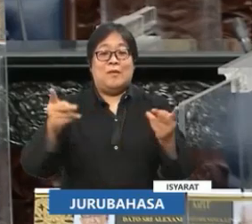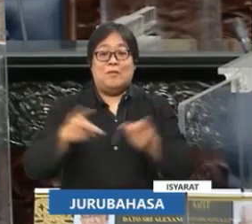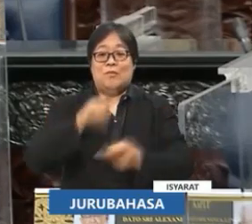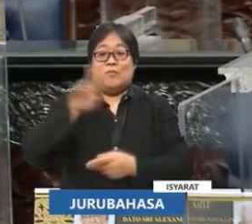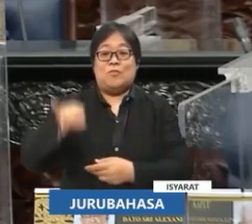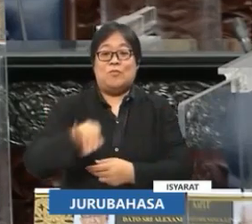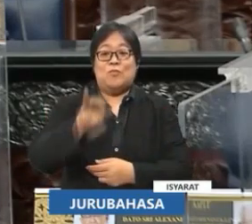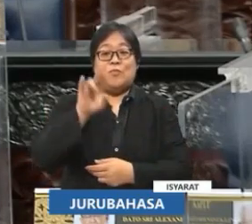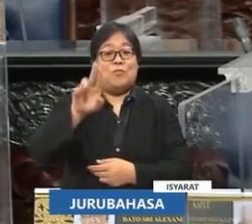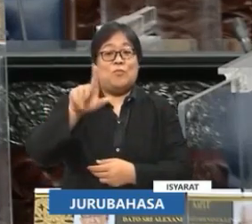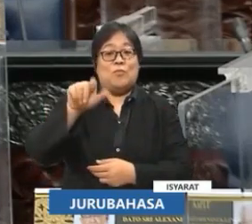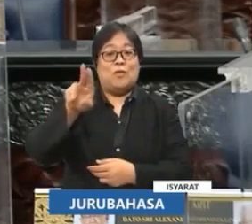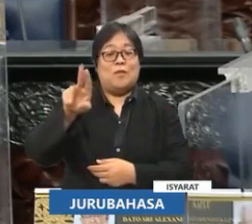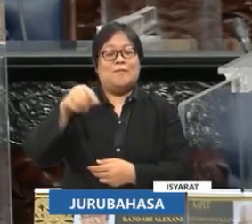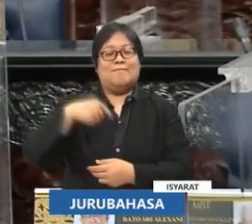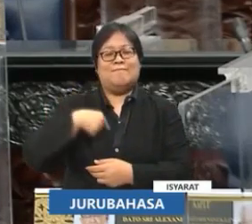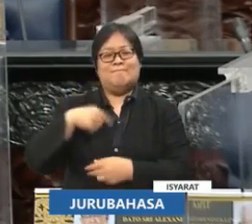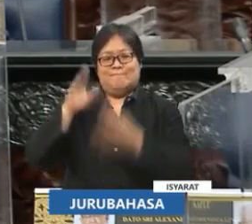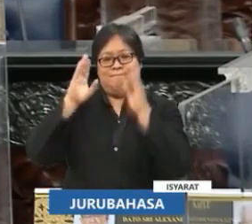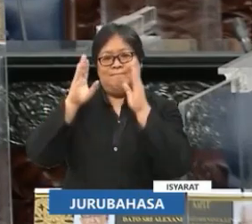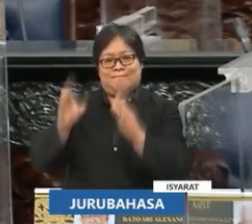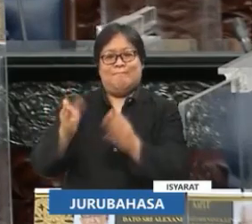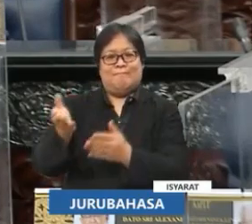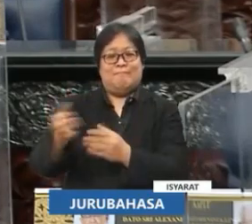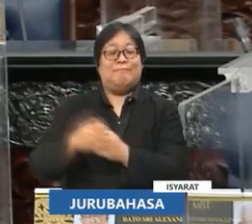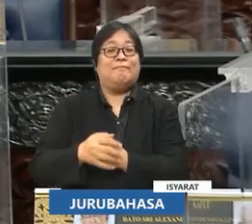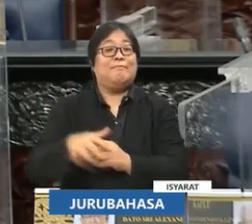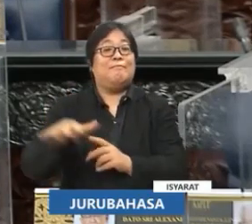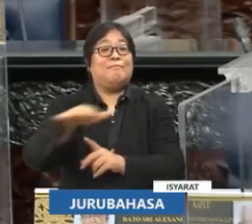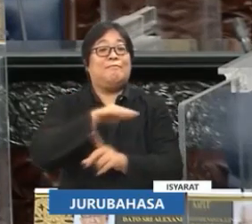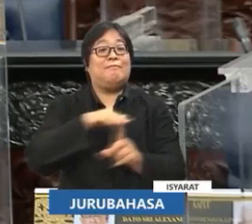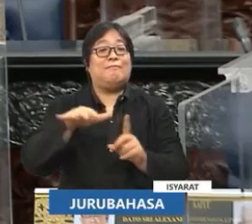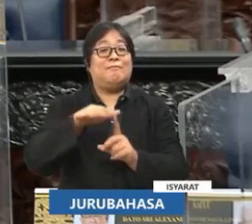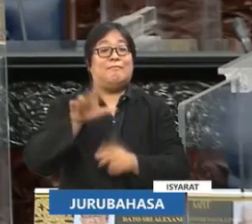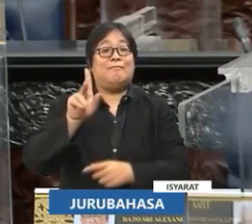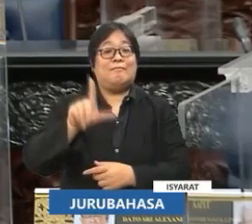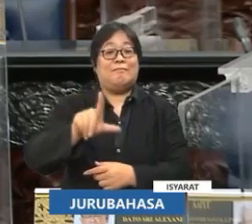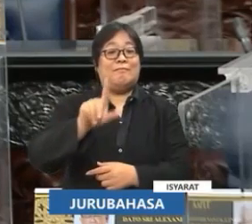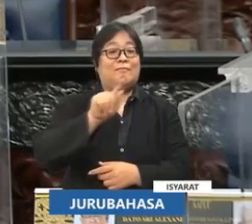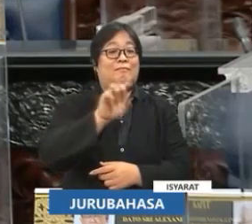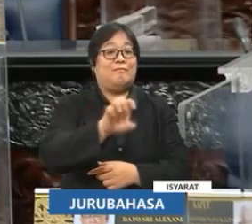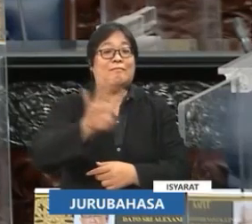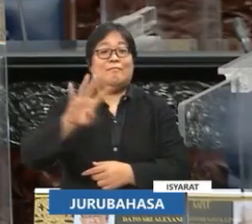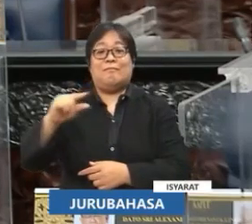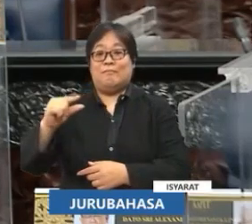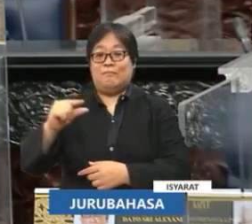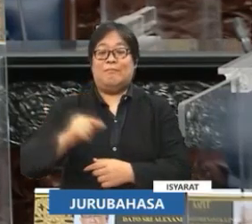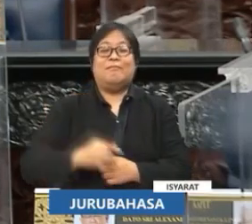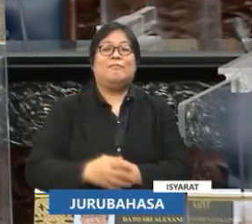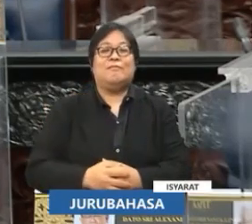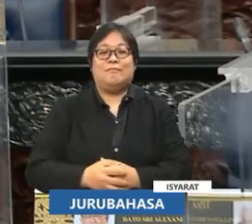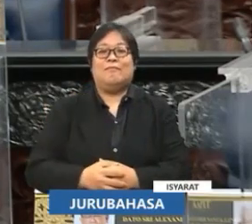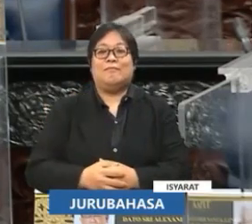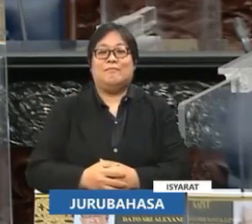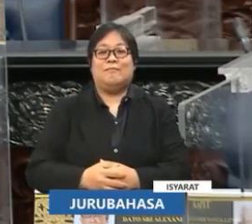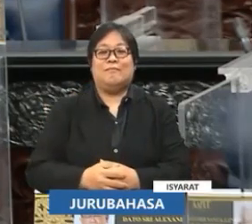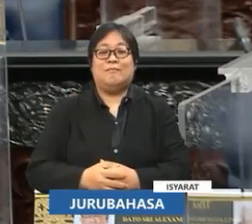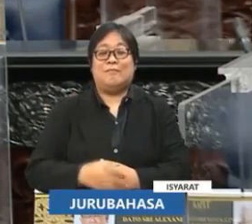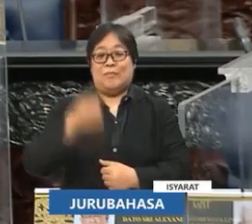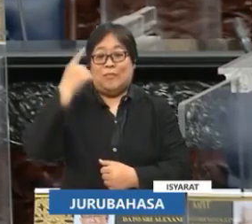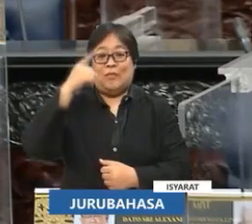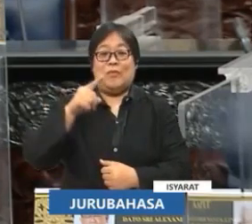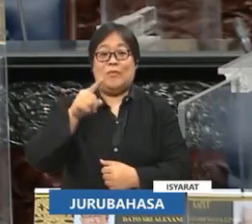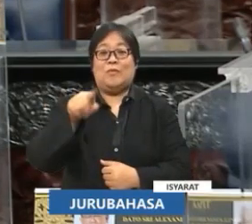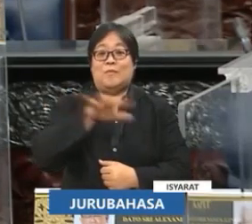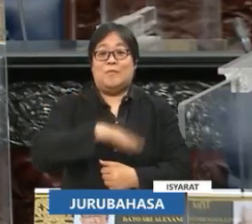saya mengambil perhatian kerana liputan LTE 4G atau Long Term Evolution for